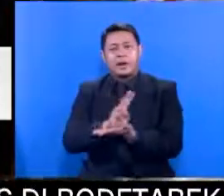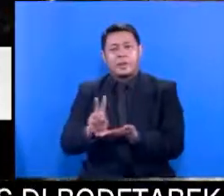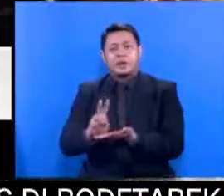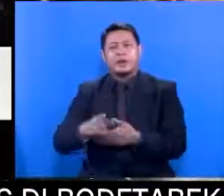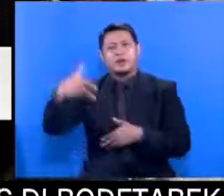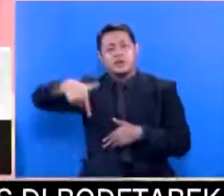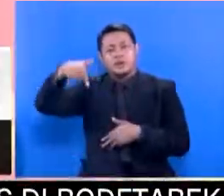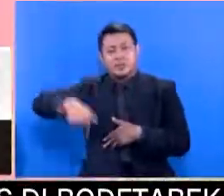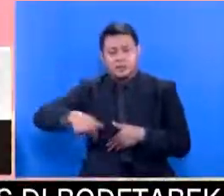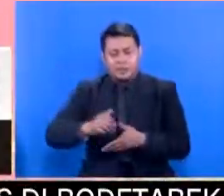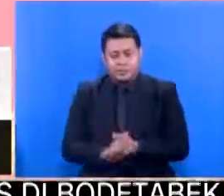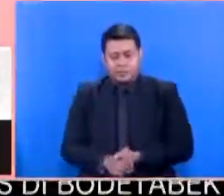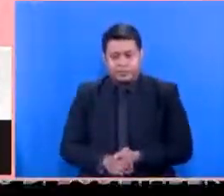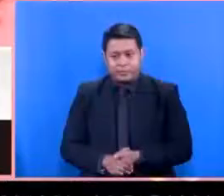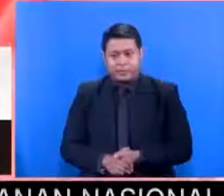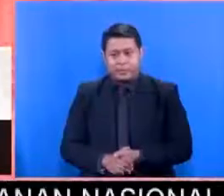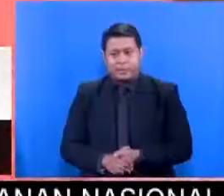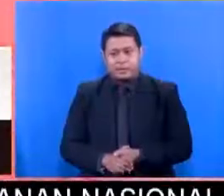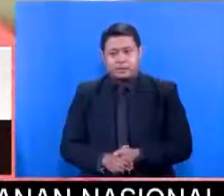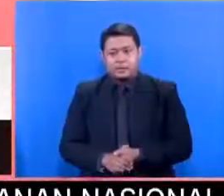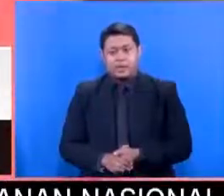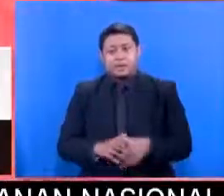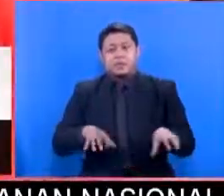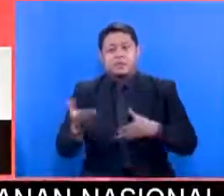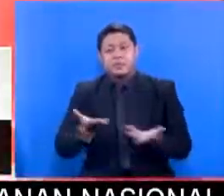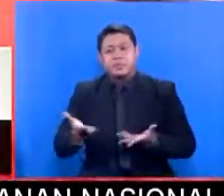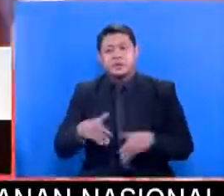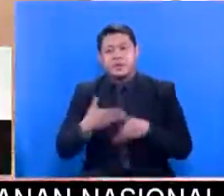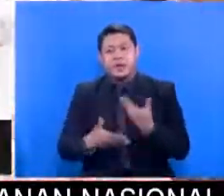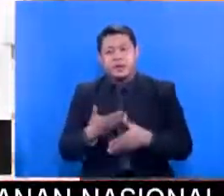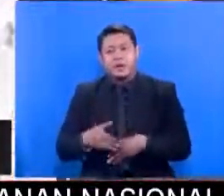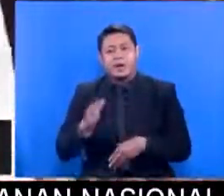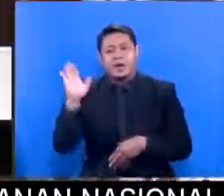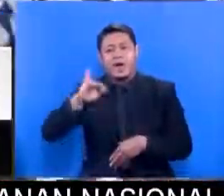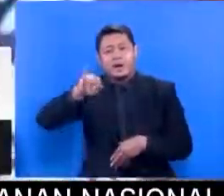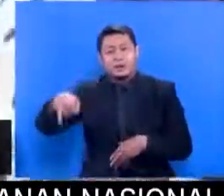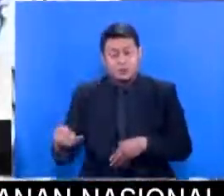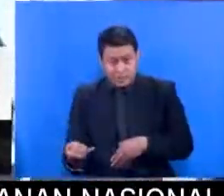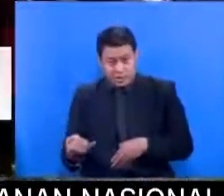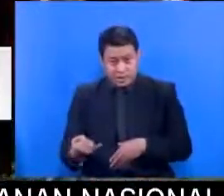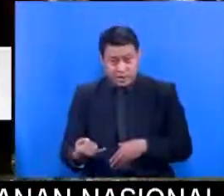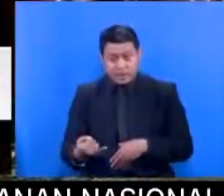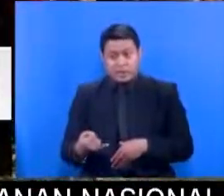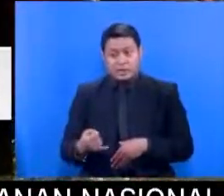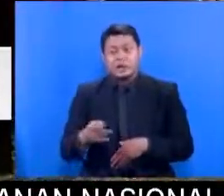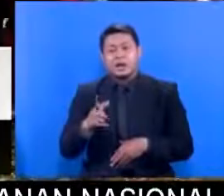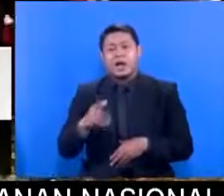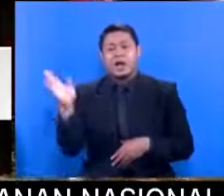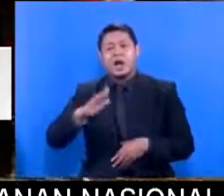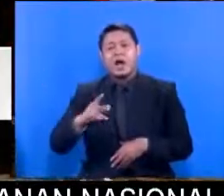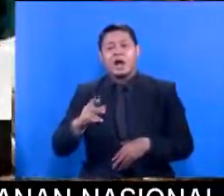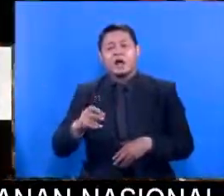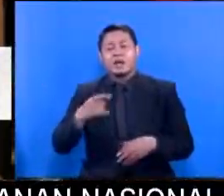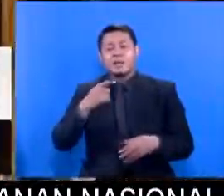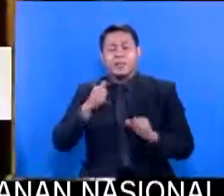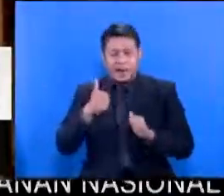Sulawesi Selatan. Tradisi pindah rumah ini biasanya dilakukan pada hari Jumat. Jumat dianggap sebagai hari